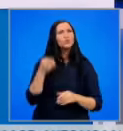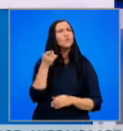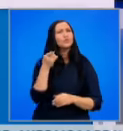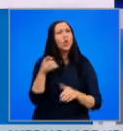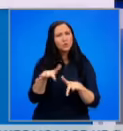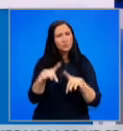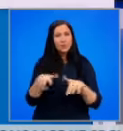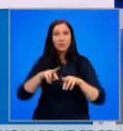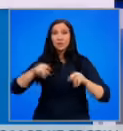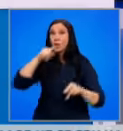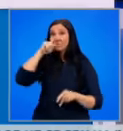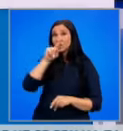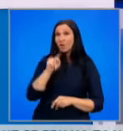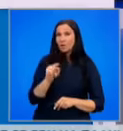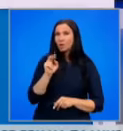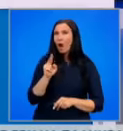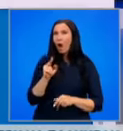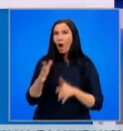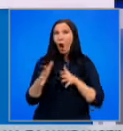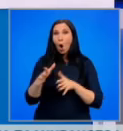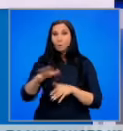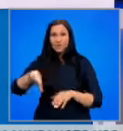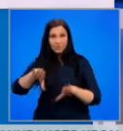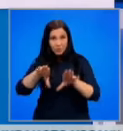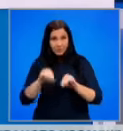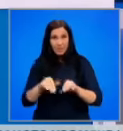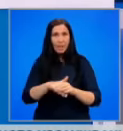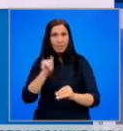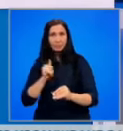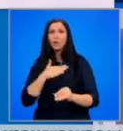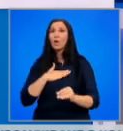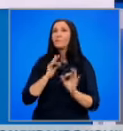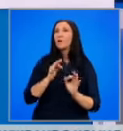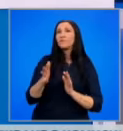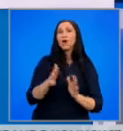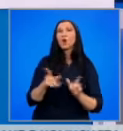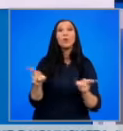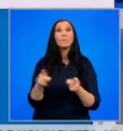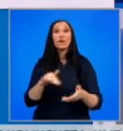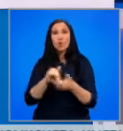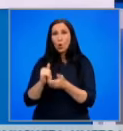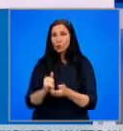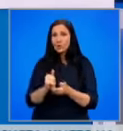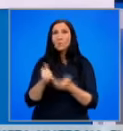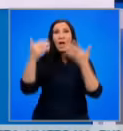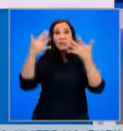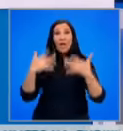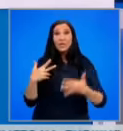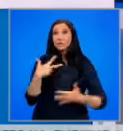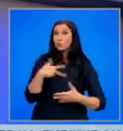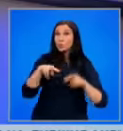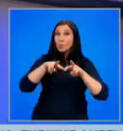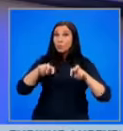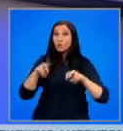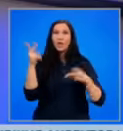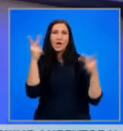парламент. И другият важен въпрос е как обществото възприема напускането на Има такъв народ на управляващата коалиция. Данните от социологическото